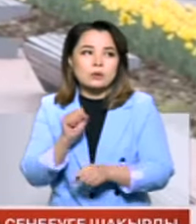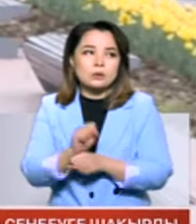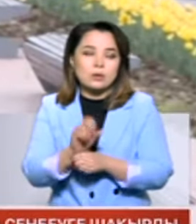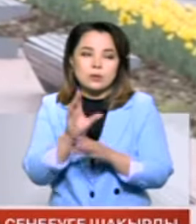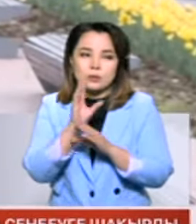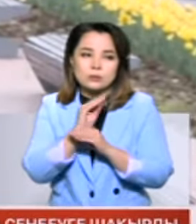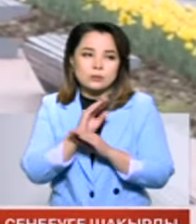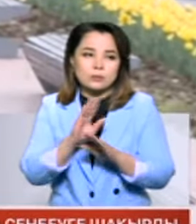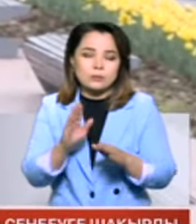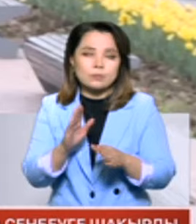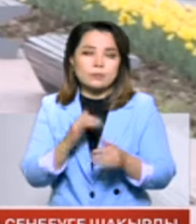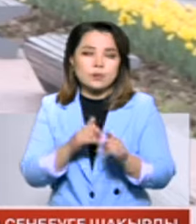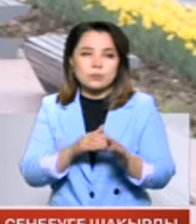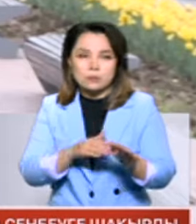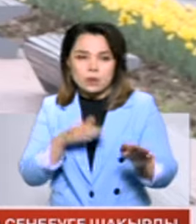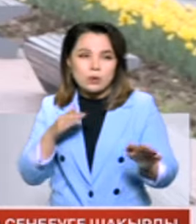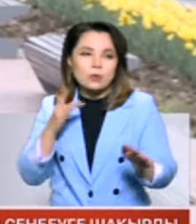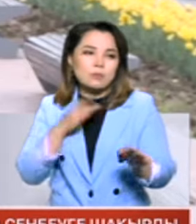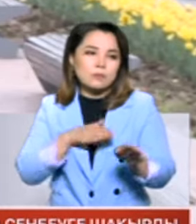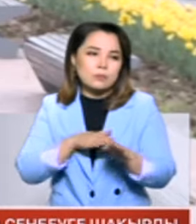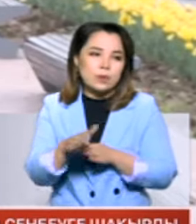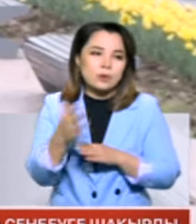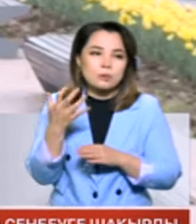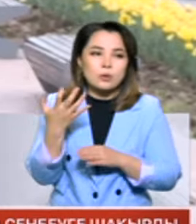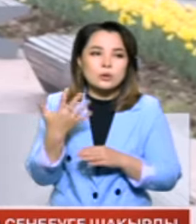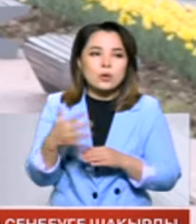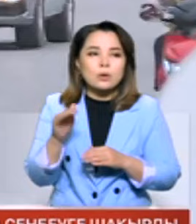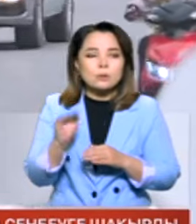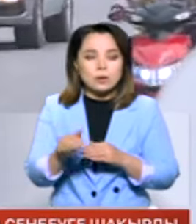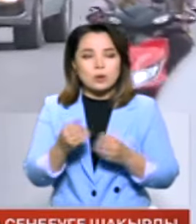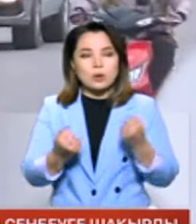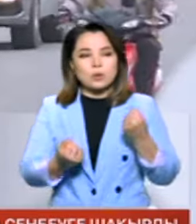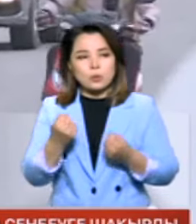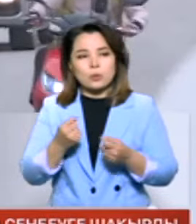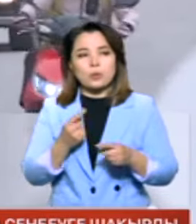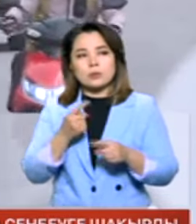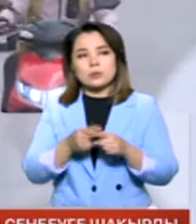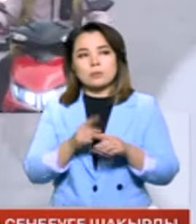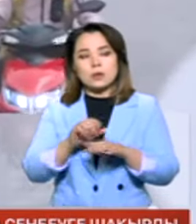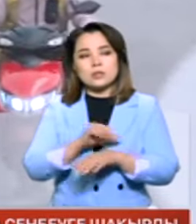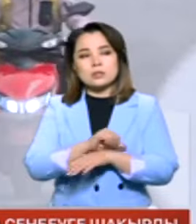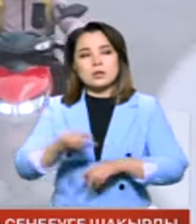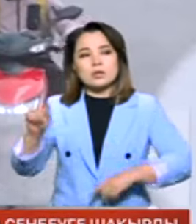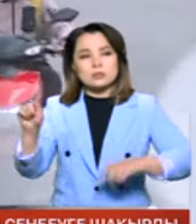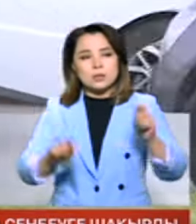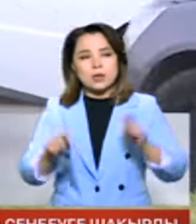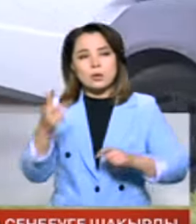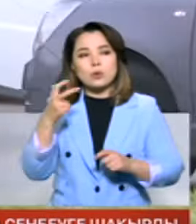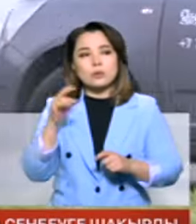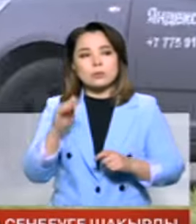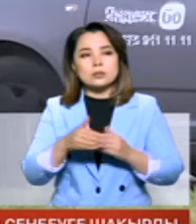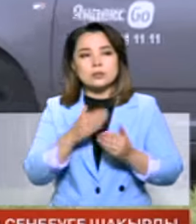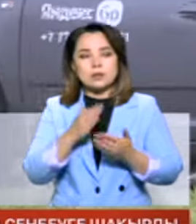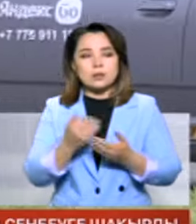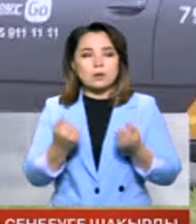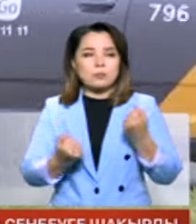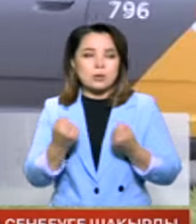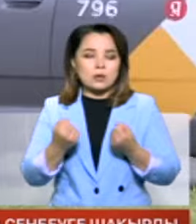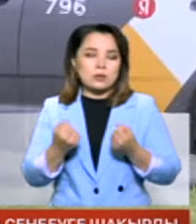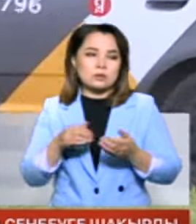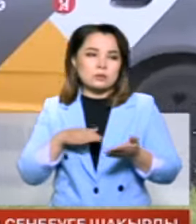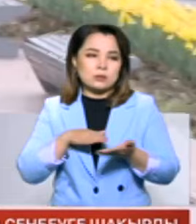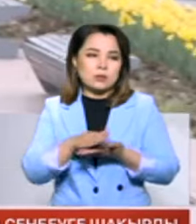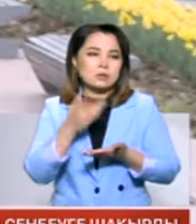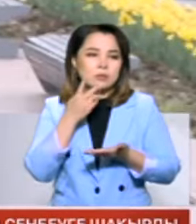азаяр емес, дейді. Өйткені Алматыда тіркелген 550 мың көлікті қоспағанда сырттан күніне 300 мыңнан аса темір тұлпар